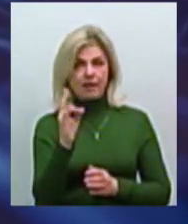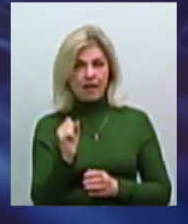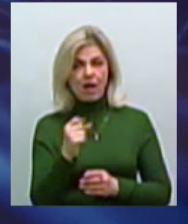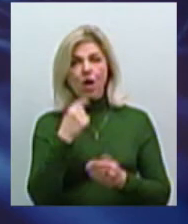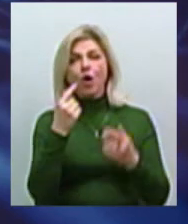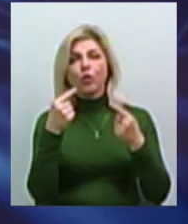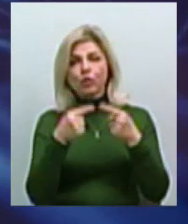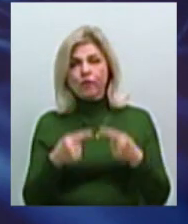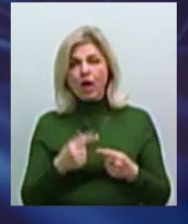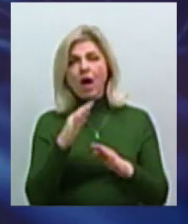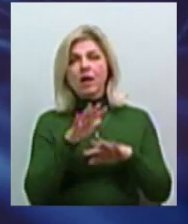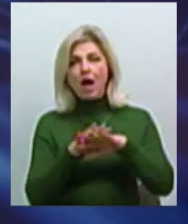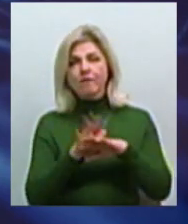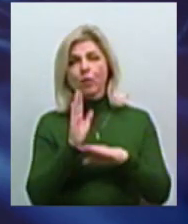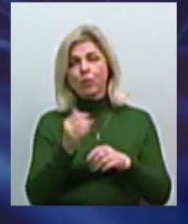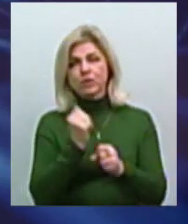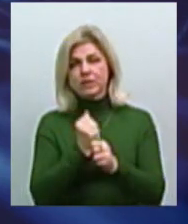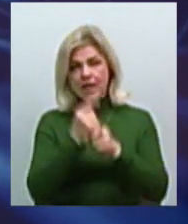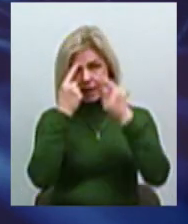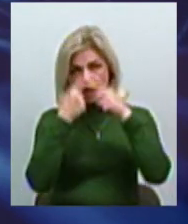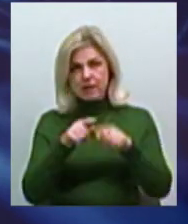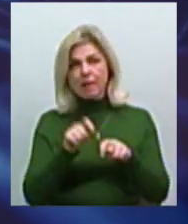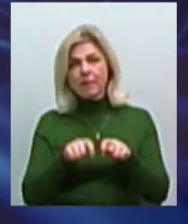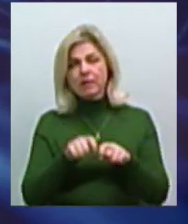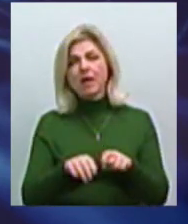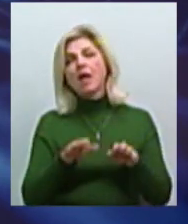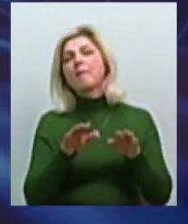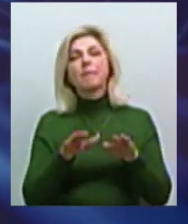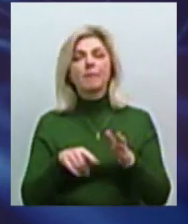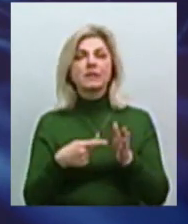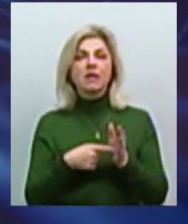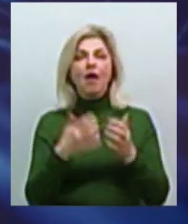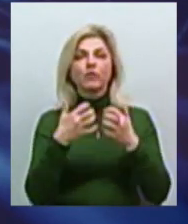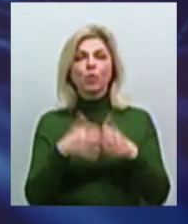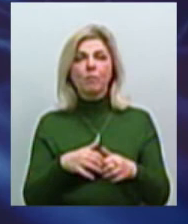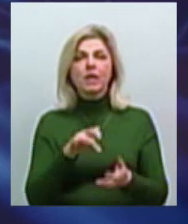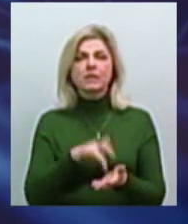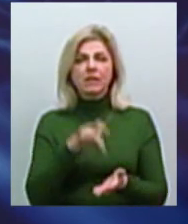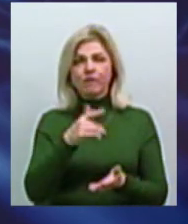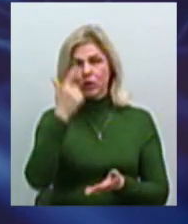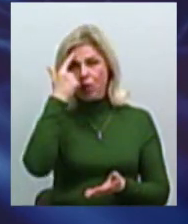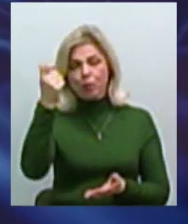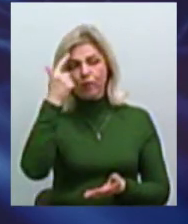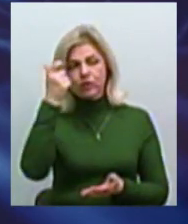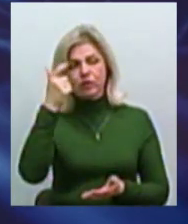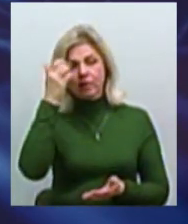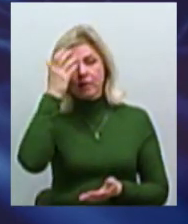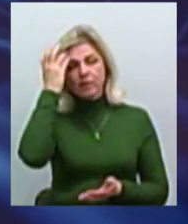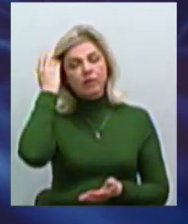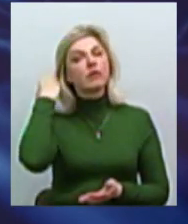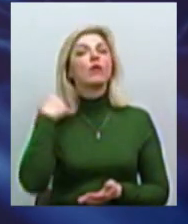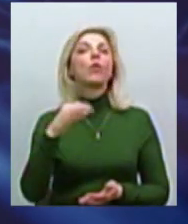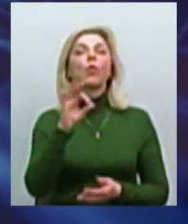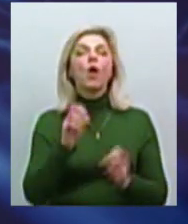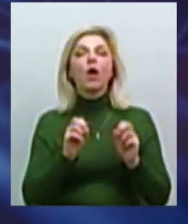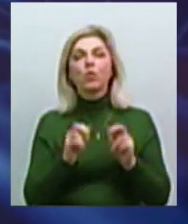буде здійснено технічну перевірку місцевої автоматизованої системи централізованого оповіщення про